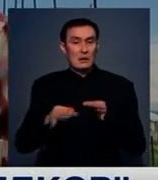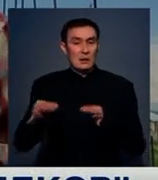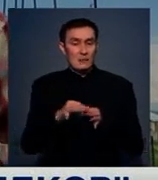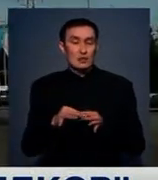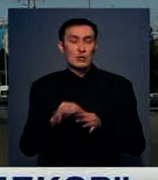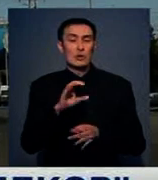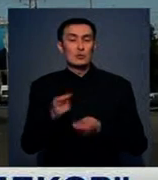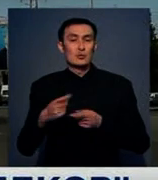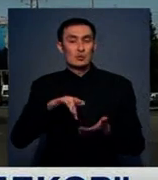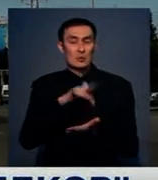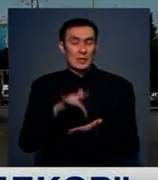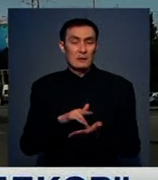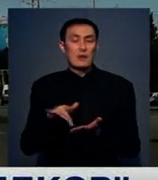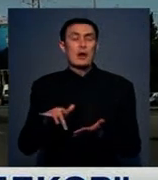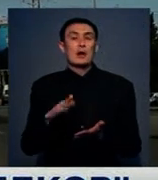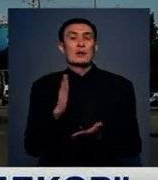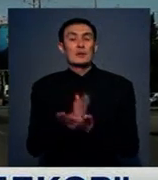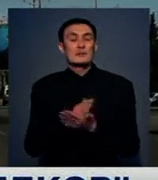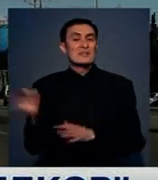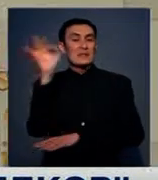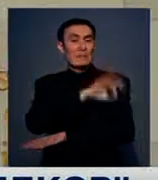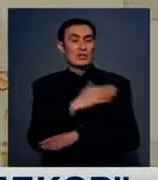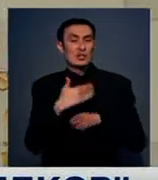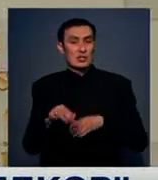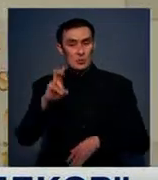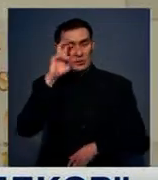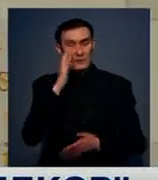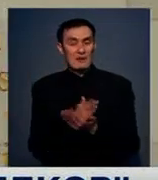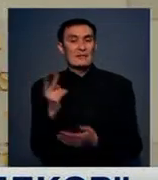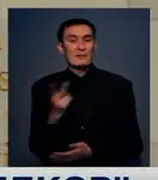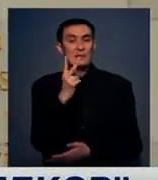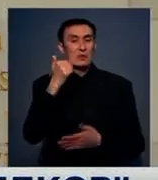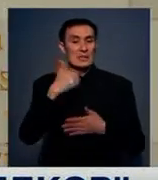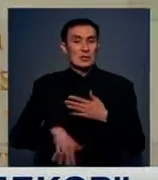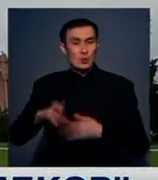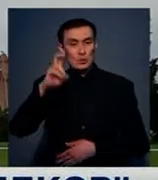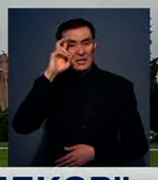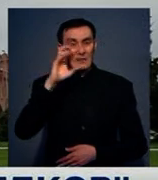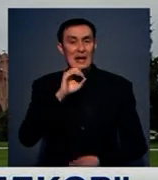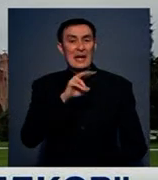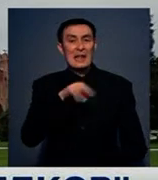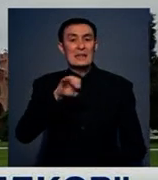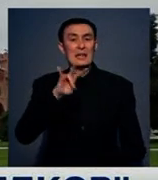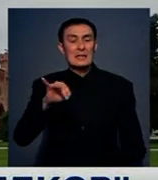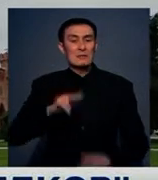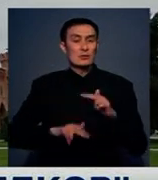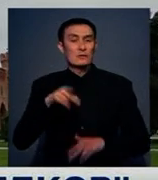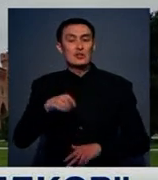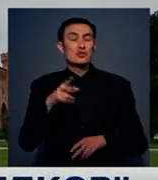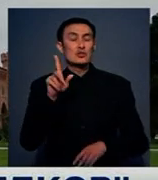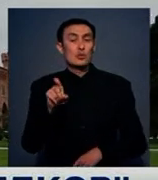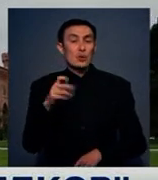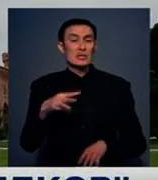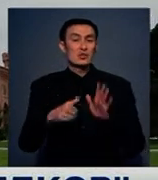казахский султанат. Город Генджа расположен в западной части страны. Он является второй столицей государства Эль-Денис, построенного в